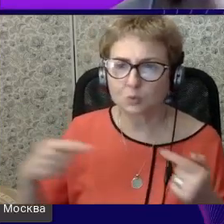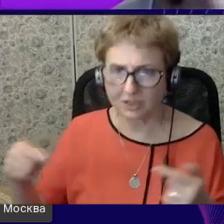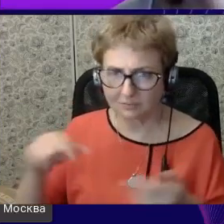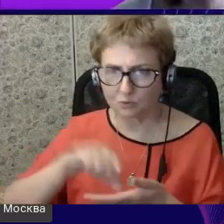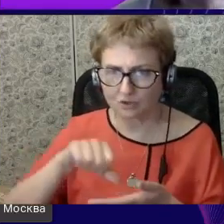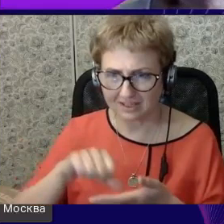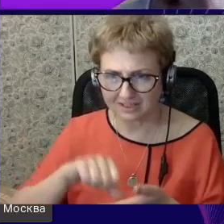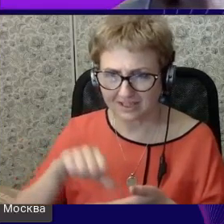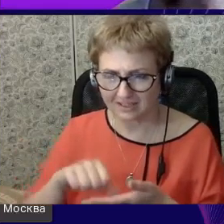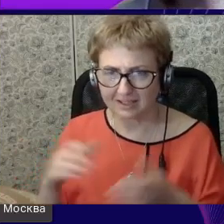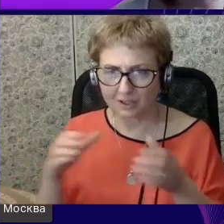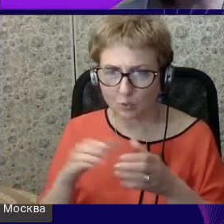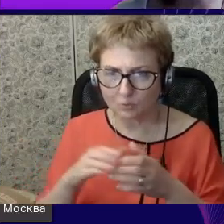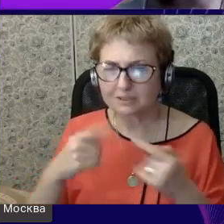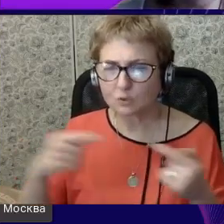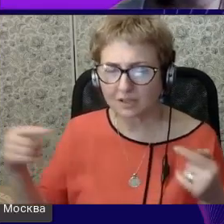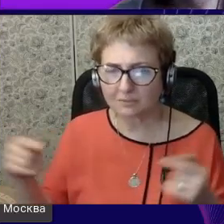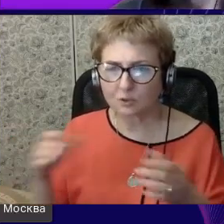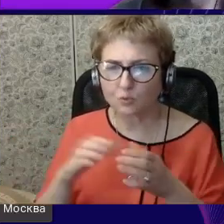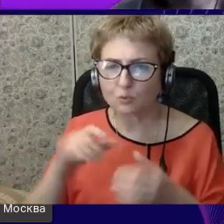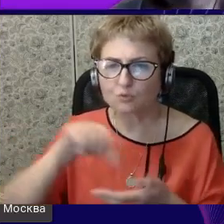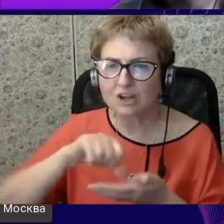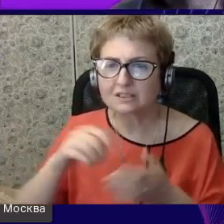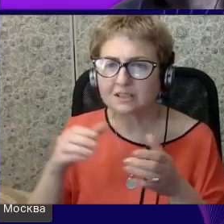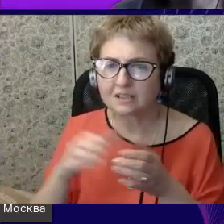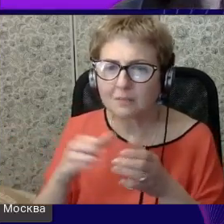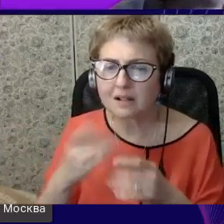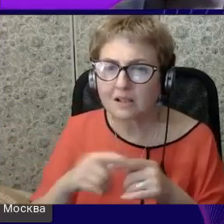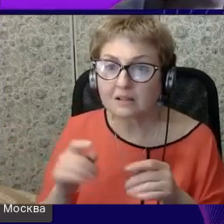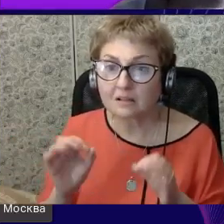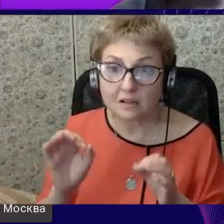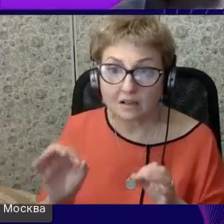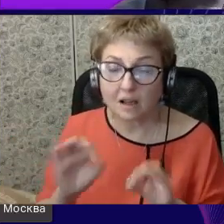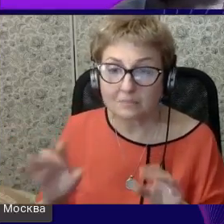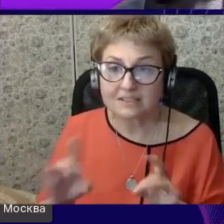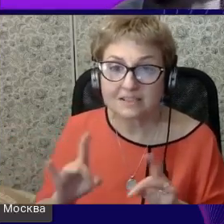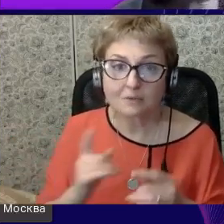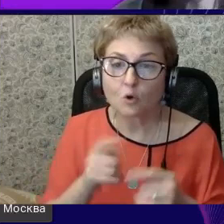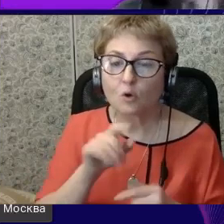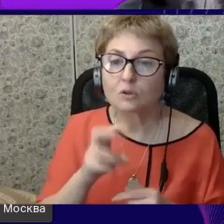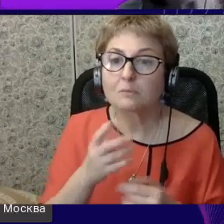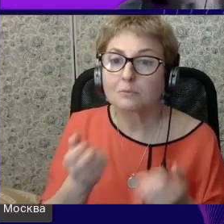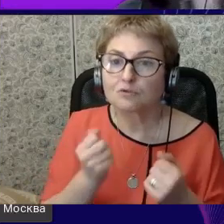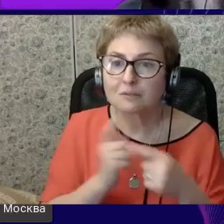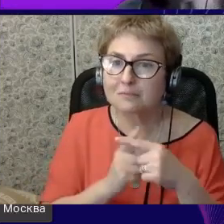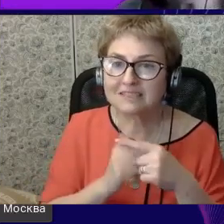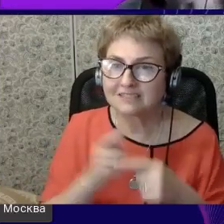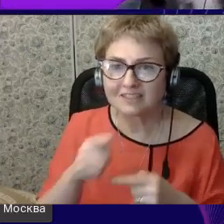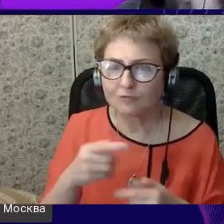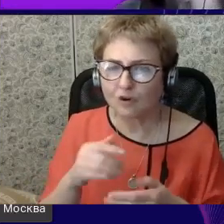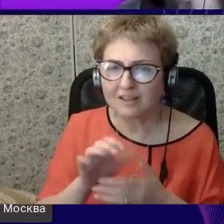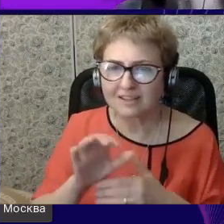Вот. Во вторую очередь. Желание общаться с другими участниками группы, с другими участниками команды. Это